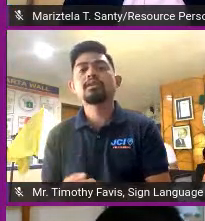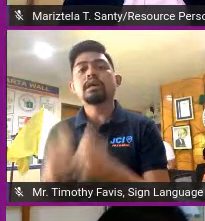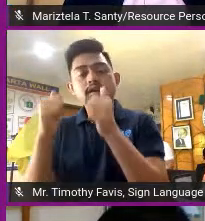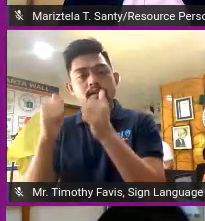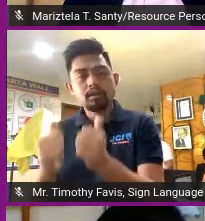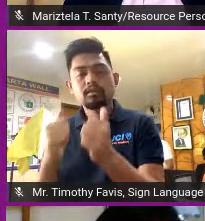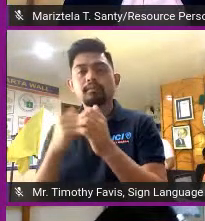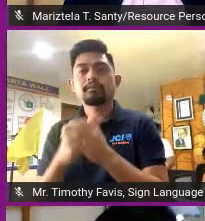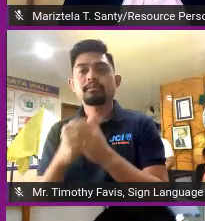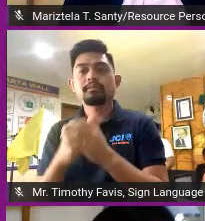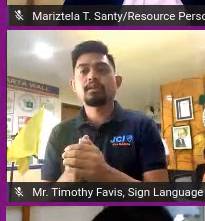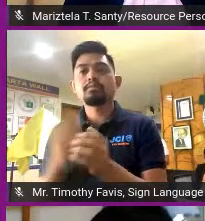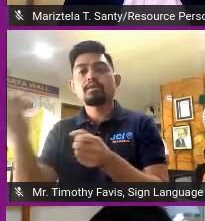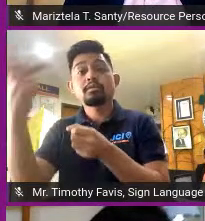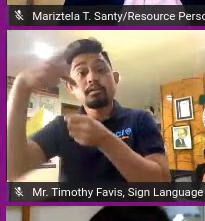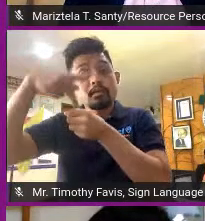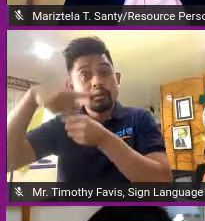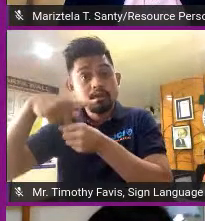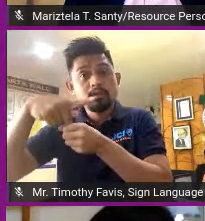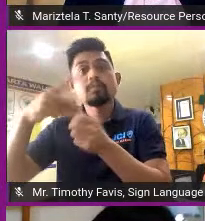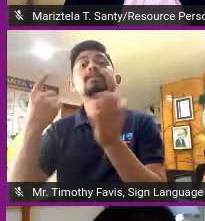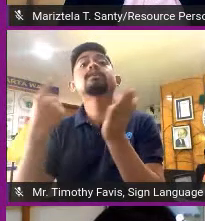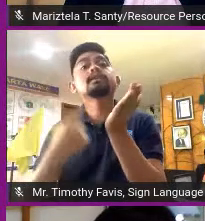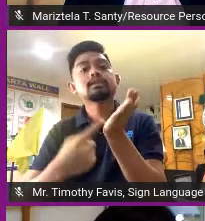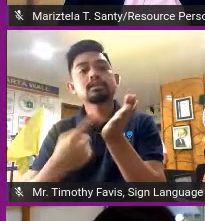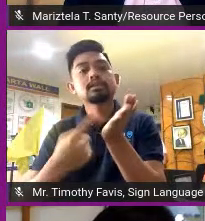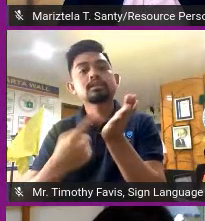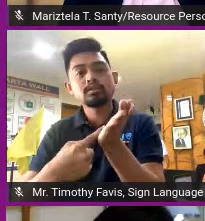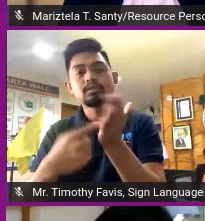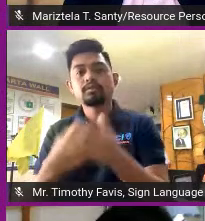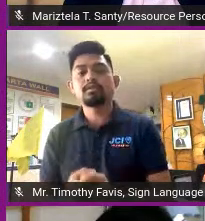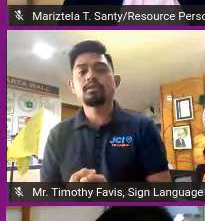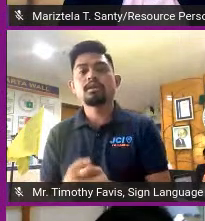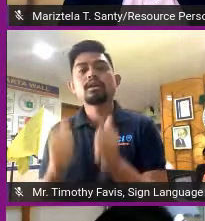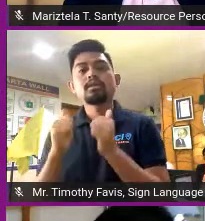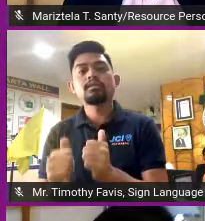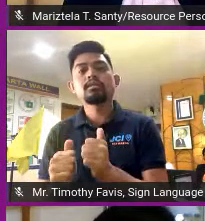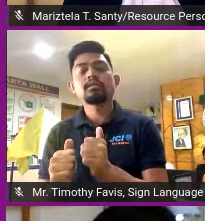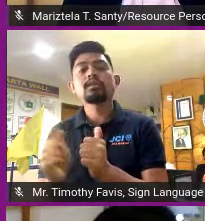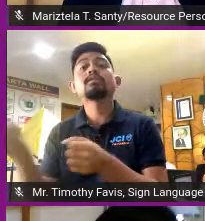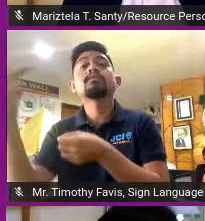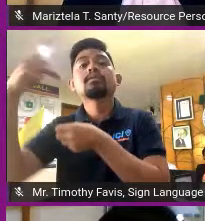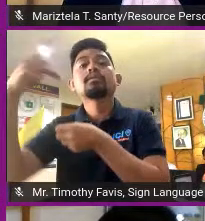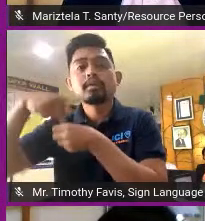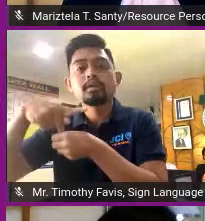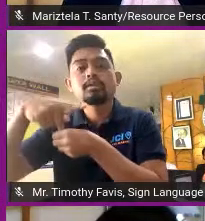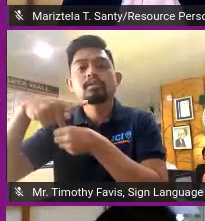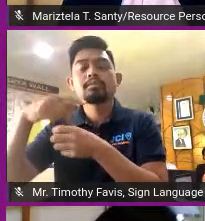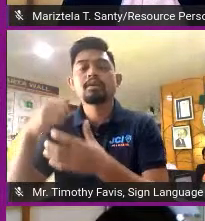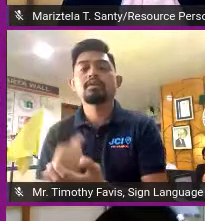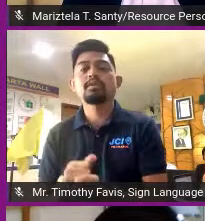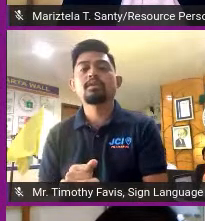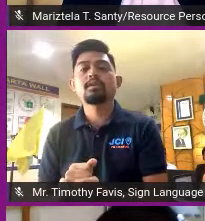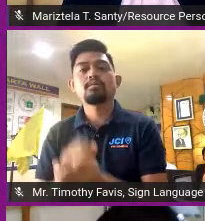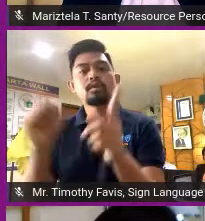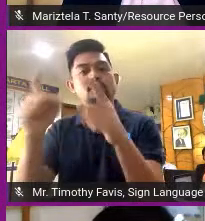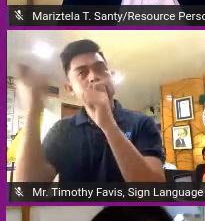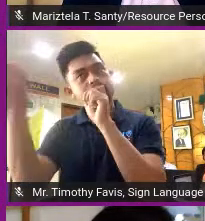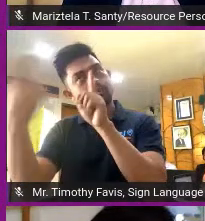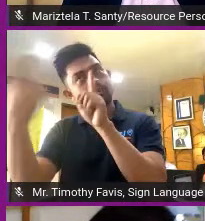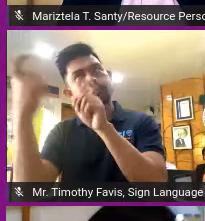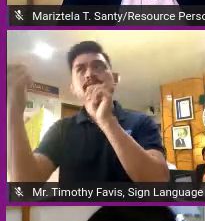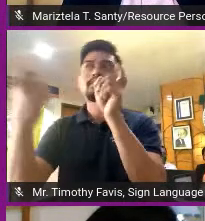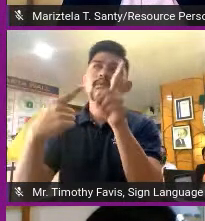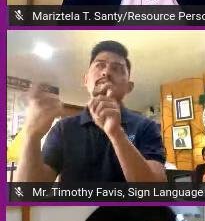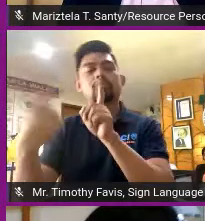po tayong makilahok sa talakayan, pwede po tayong mag-participate, magtanong at maglahad